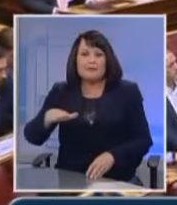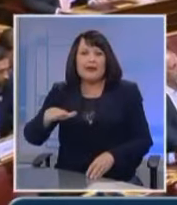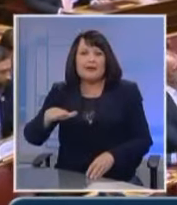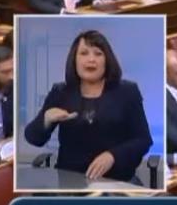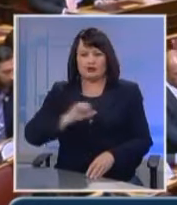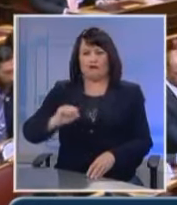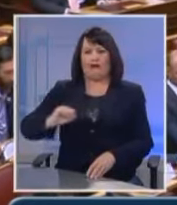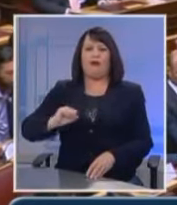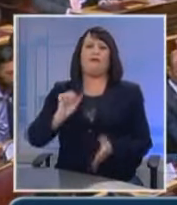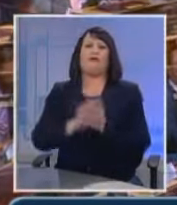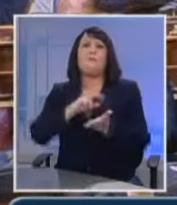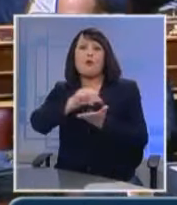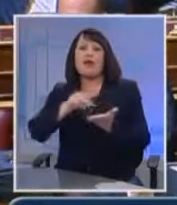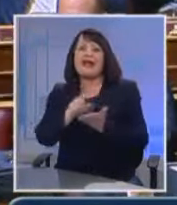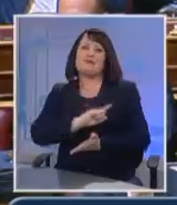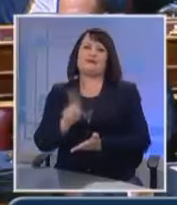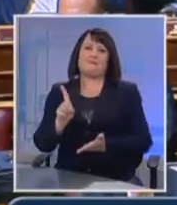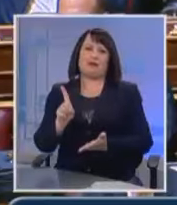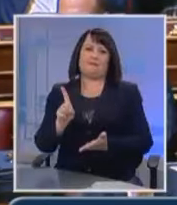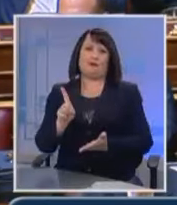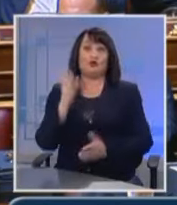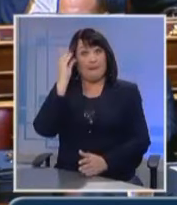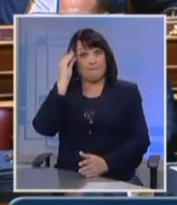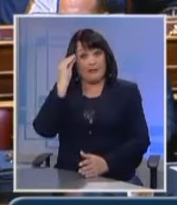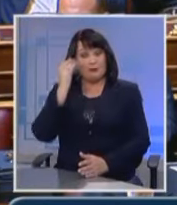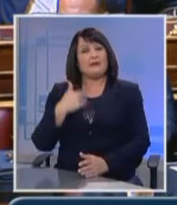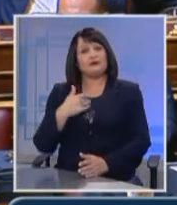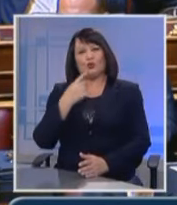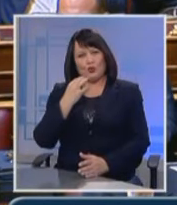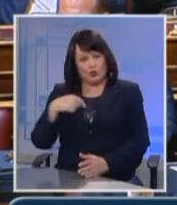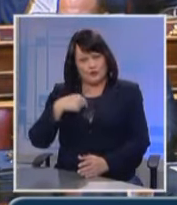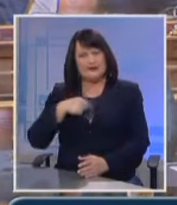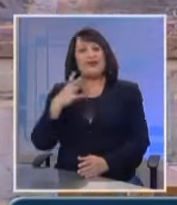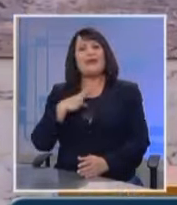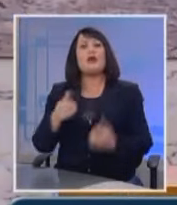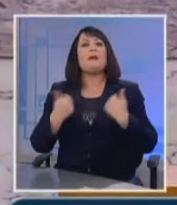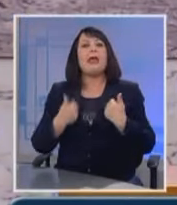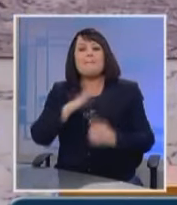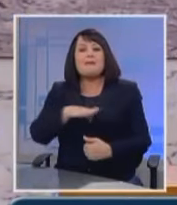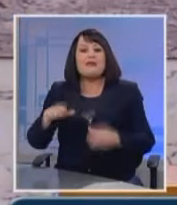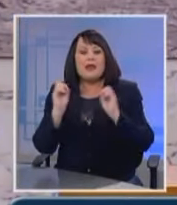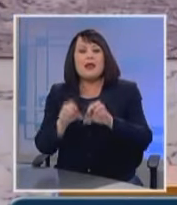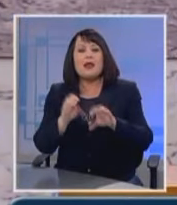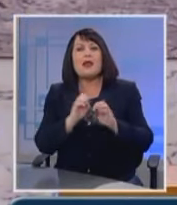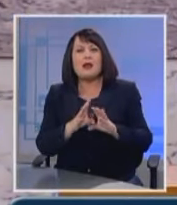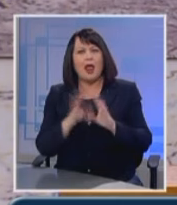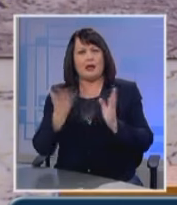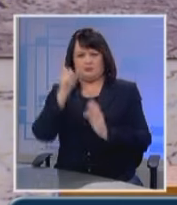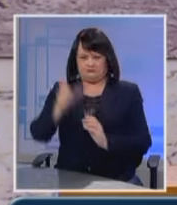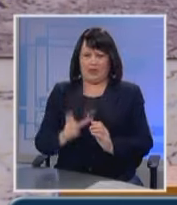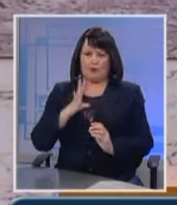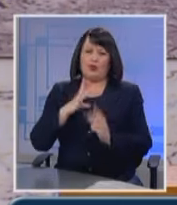το φόβο και τις προκαταλήψεις. Και γι' αυτό επιμένουμε να μάθει η νέα γενιά ότι το